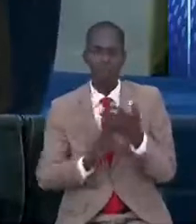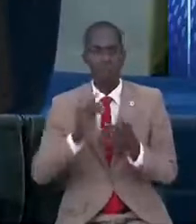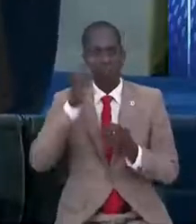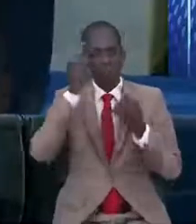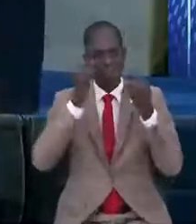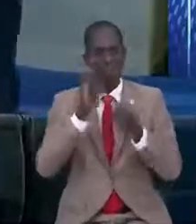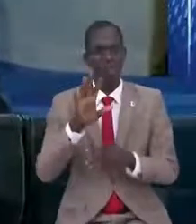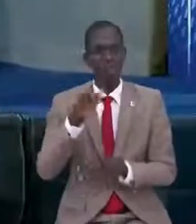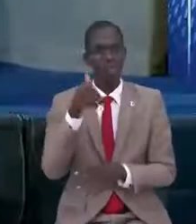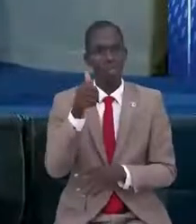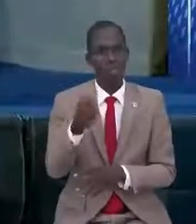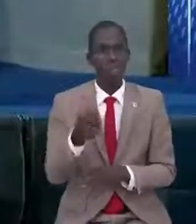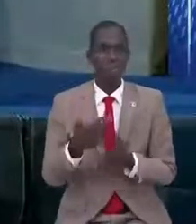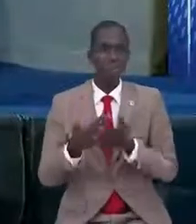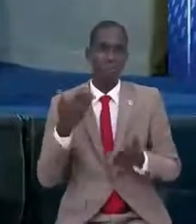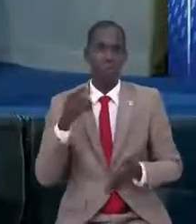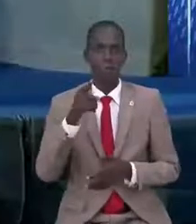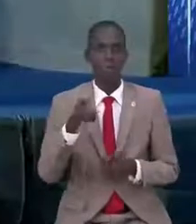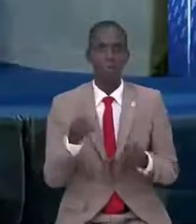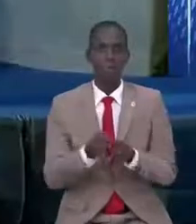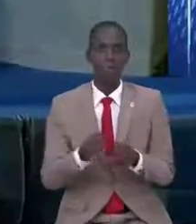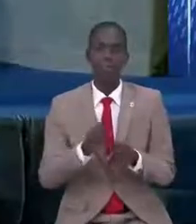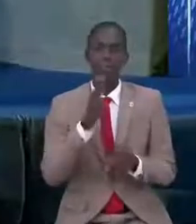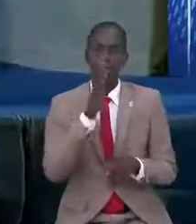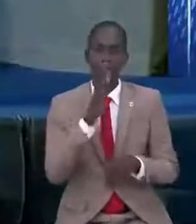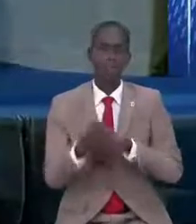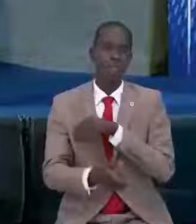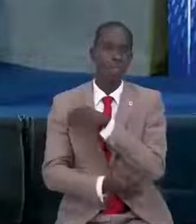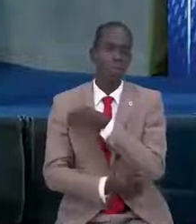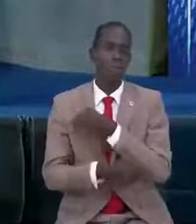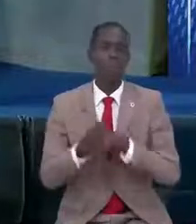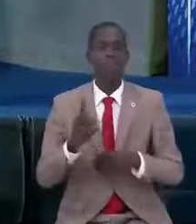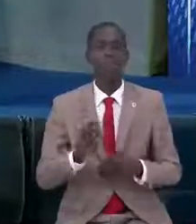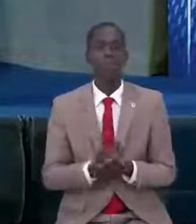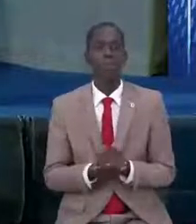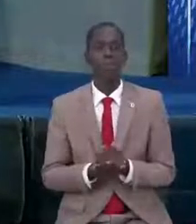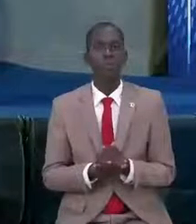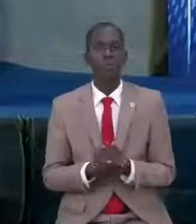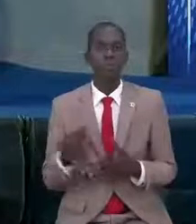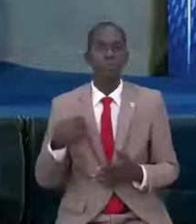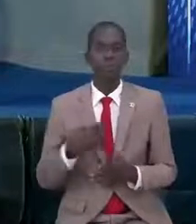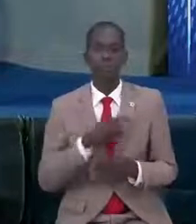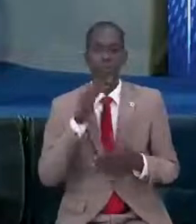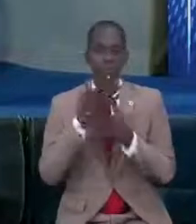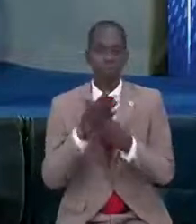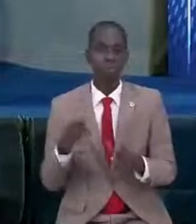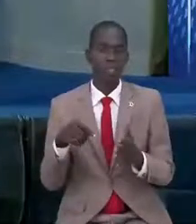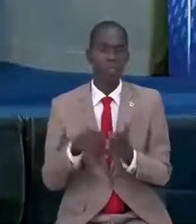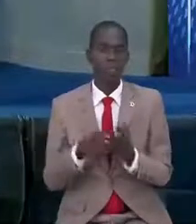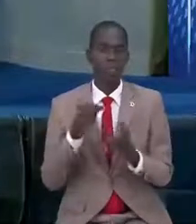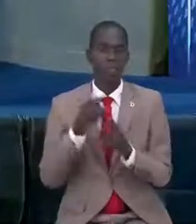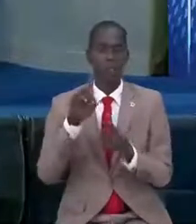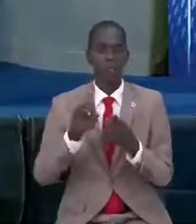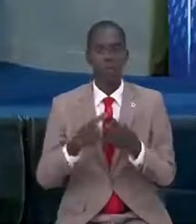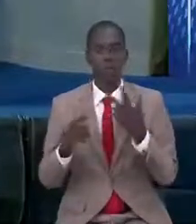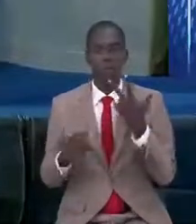à toi-même, de peur que tu ne sois aussi tenté. Nous divisons ceci en trois parties,